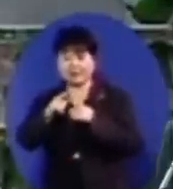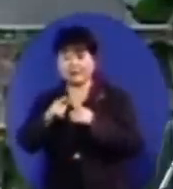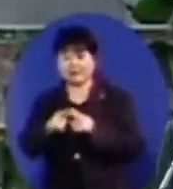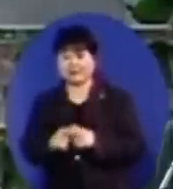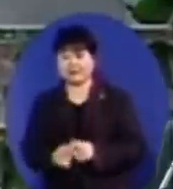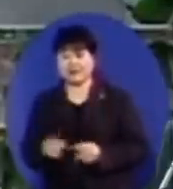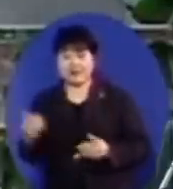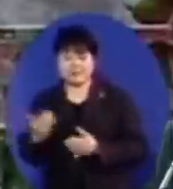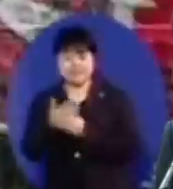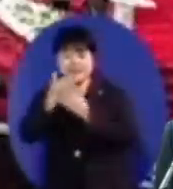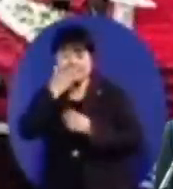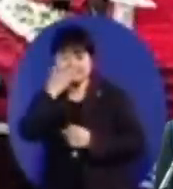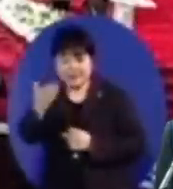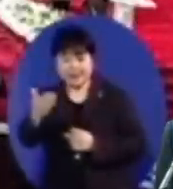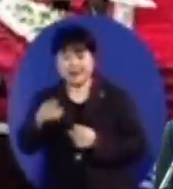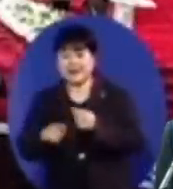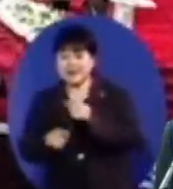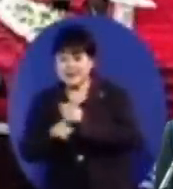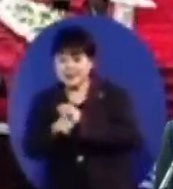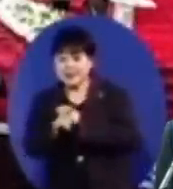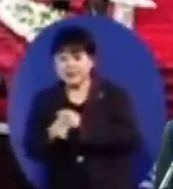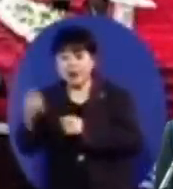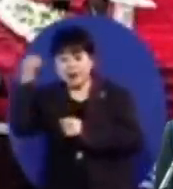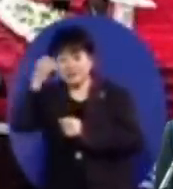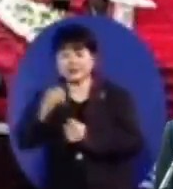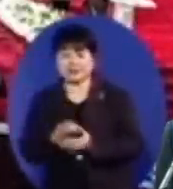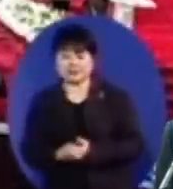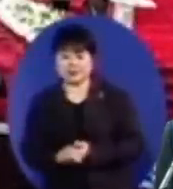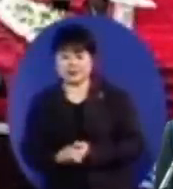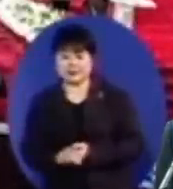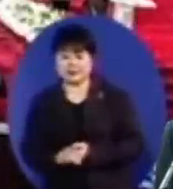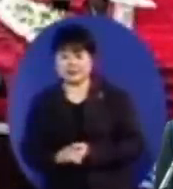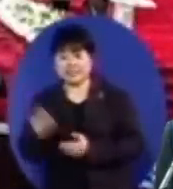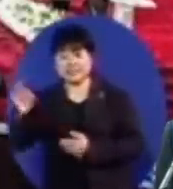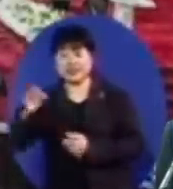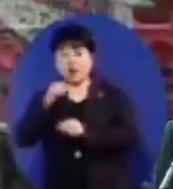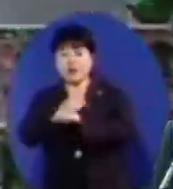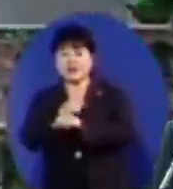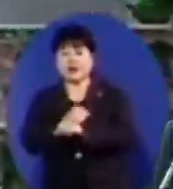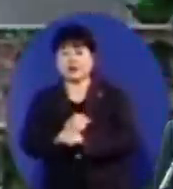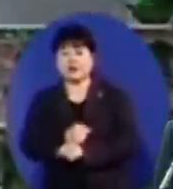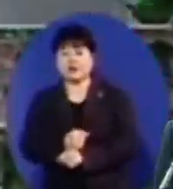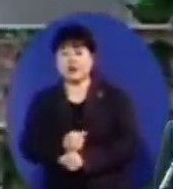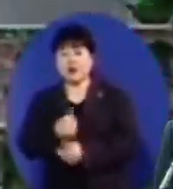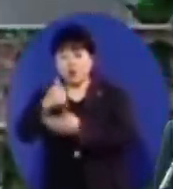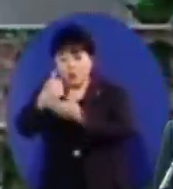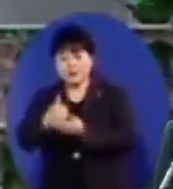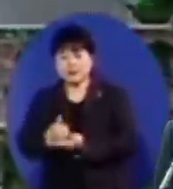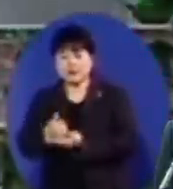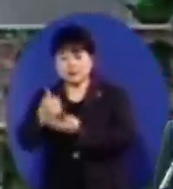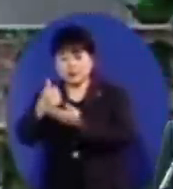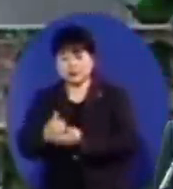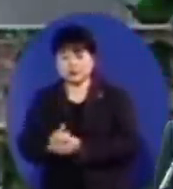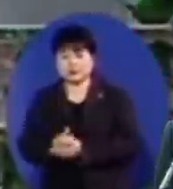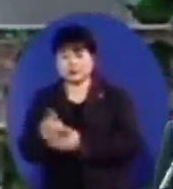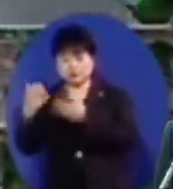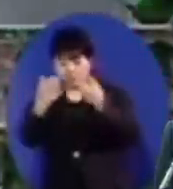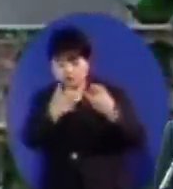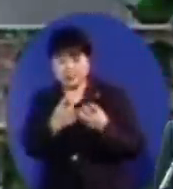상창하게 발전해 나갈 수 있는 것은 성령님을 인정하고 환영하고 모시드리고 의지하고 성령